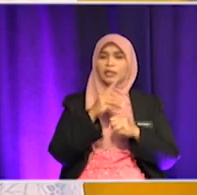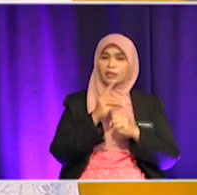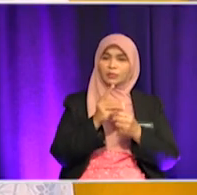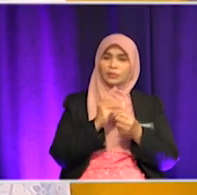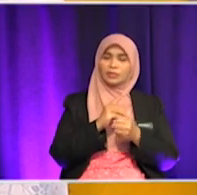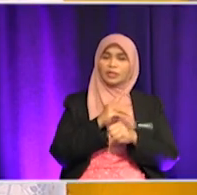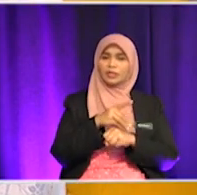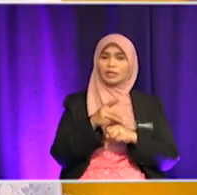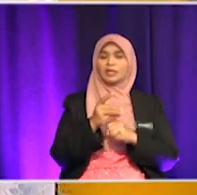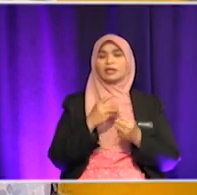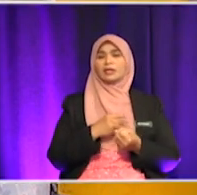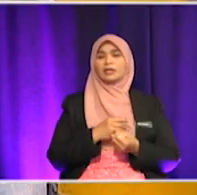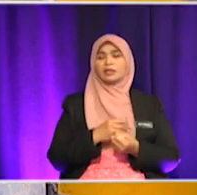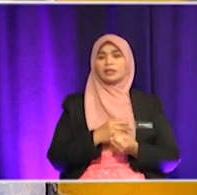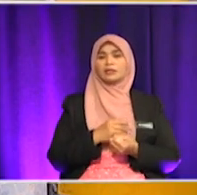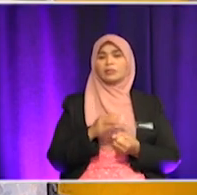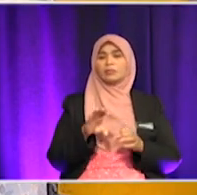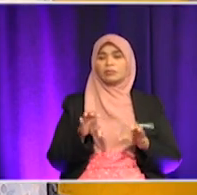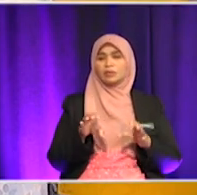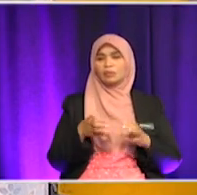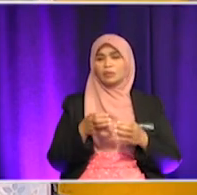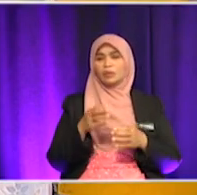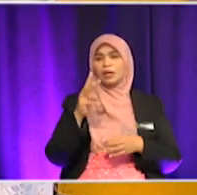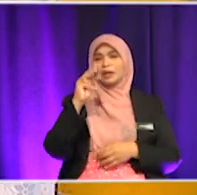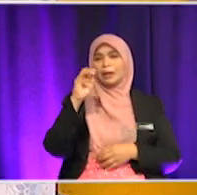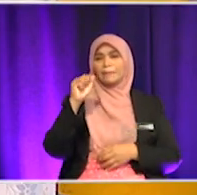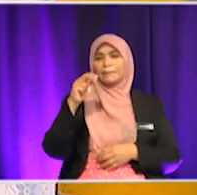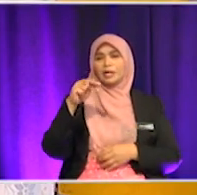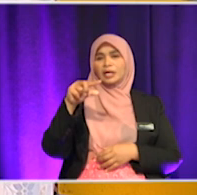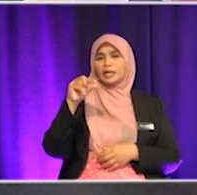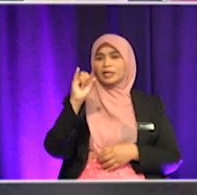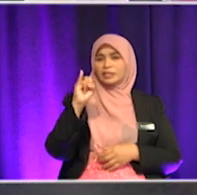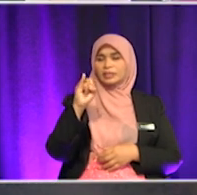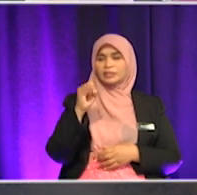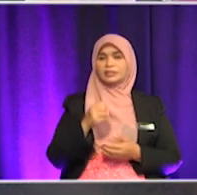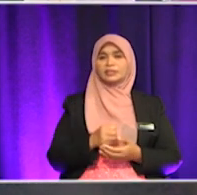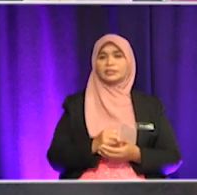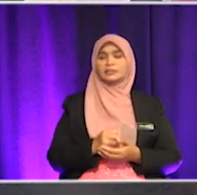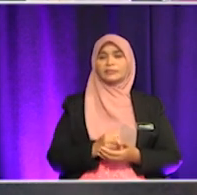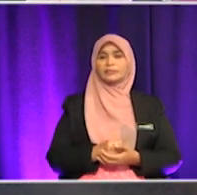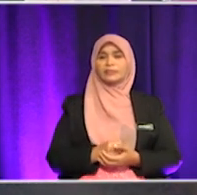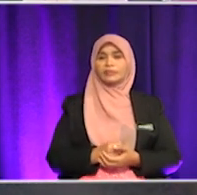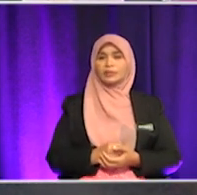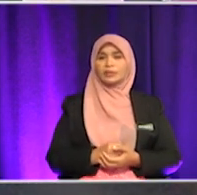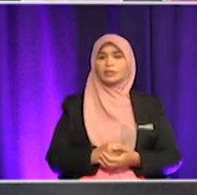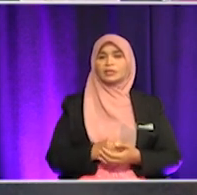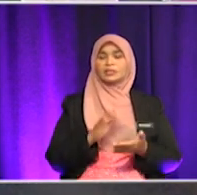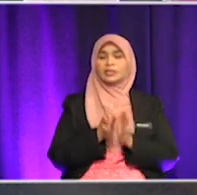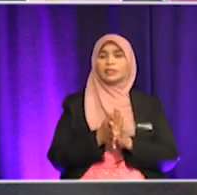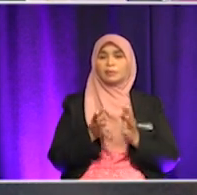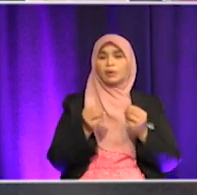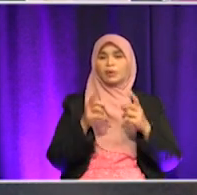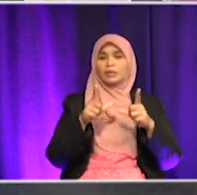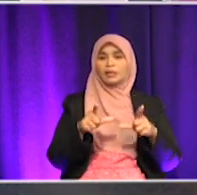boleh tulis dekat situ. Okey, maknanya kita kena masukkan abjad yang tersendiri cikgu. Nak letak M ke N ke? Ya,